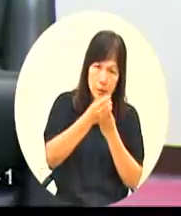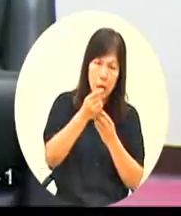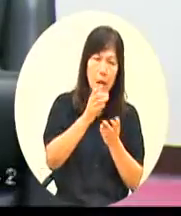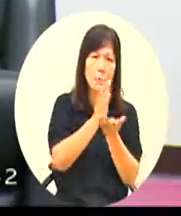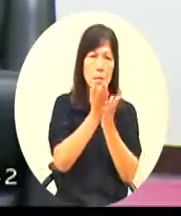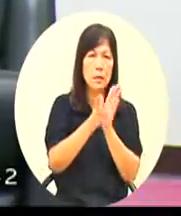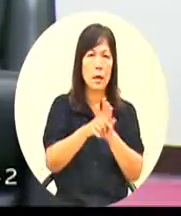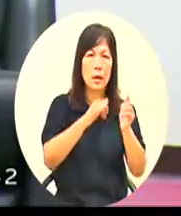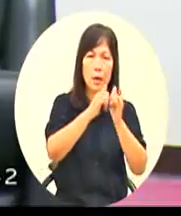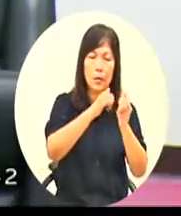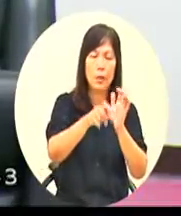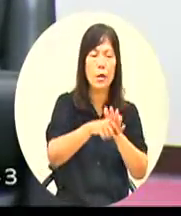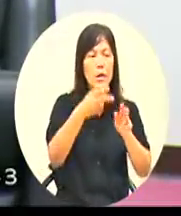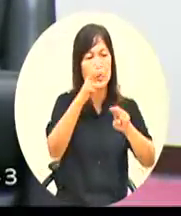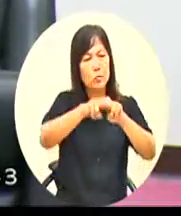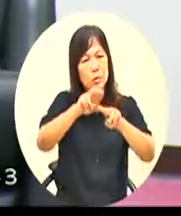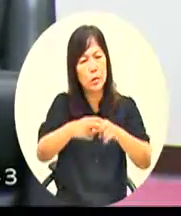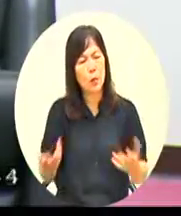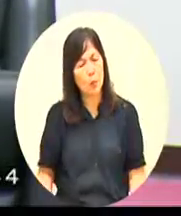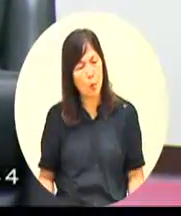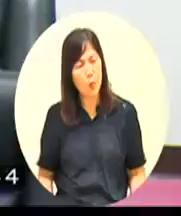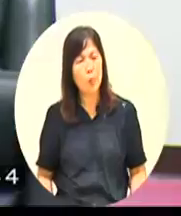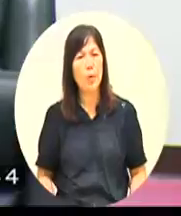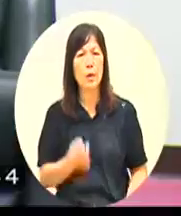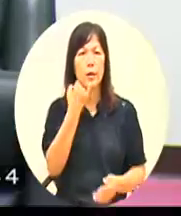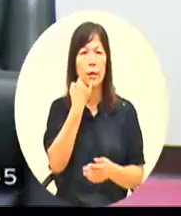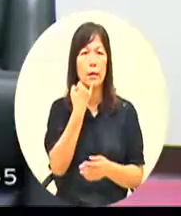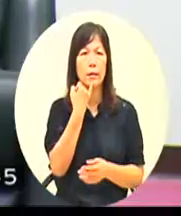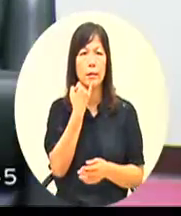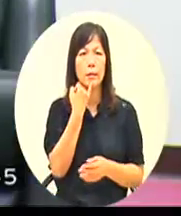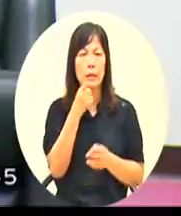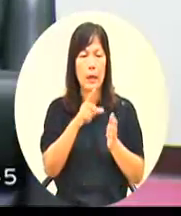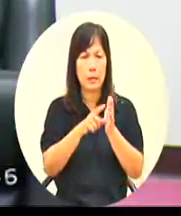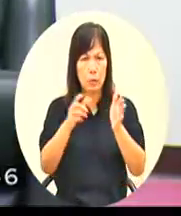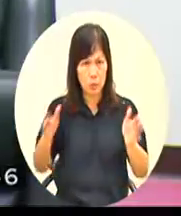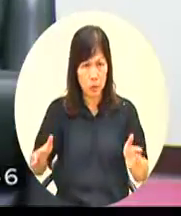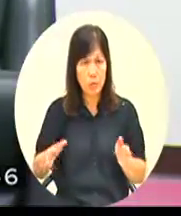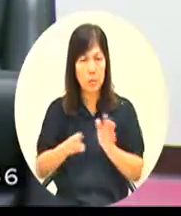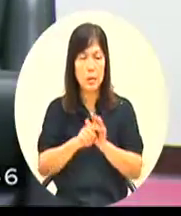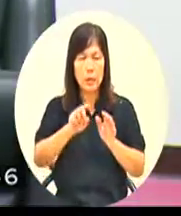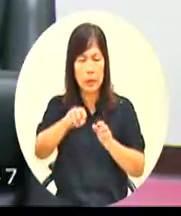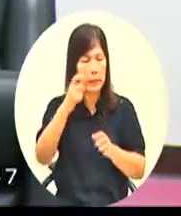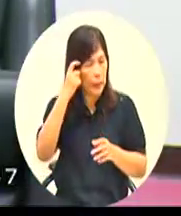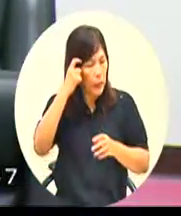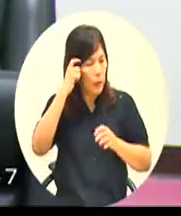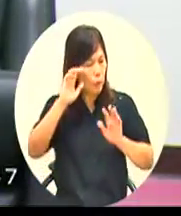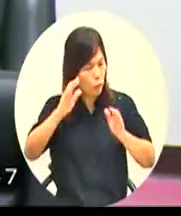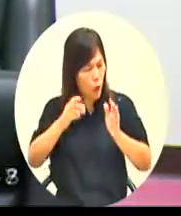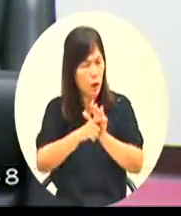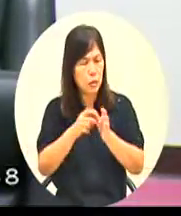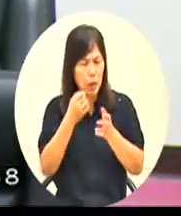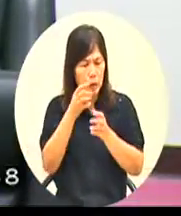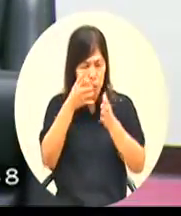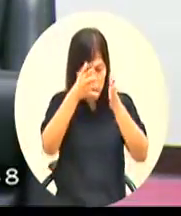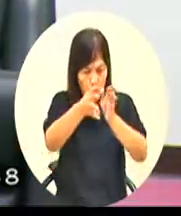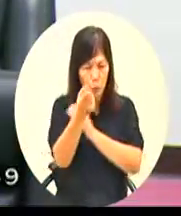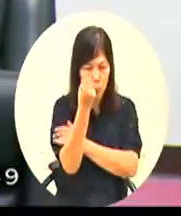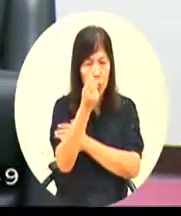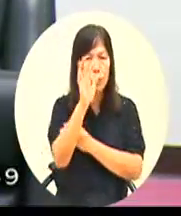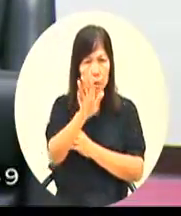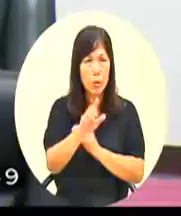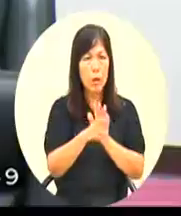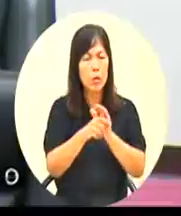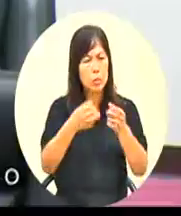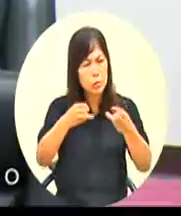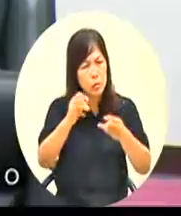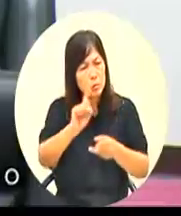边一个落脚的休闲的一个地方。那当然这段时间大概你也一直在朝这个方面去努力，但是到现在成